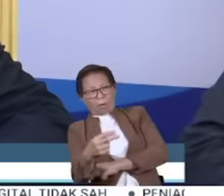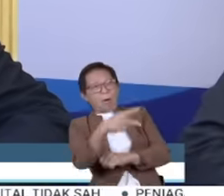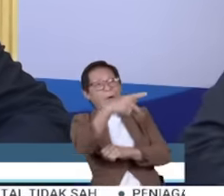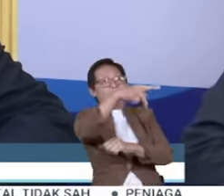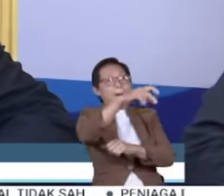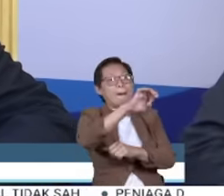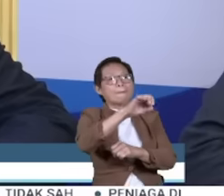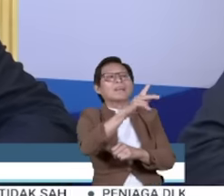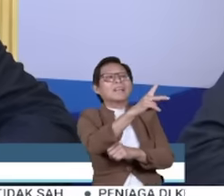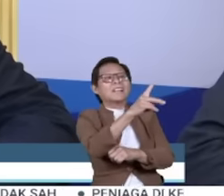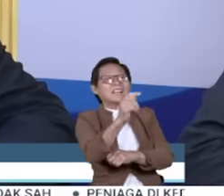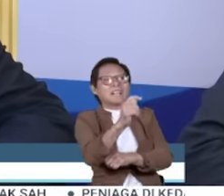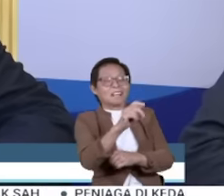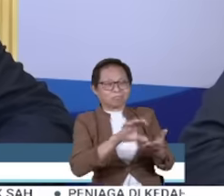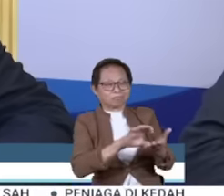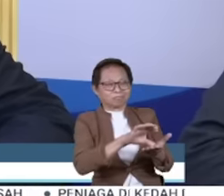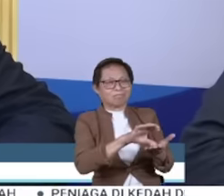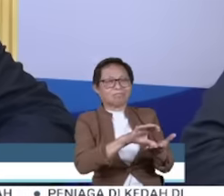Pelabuhan